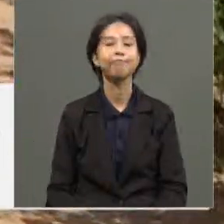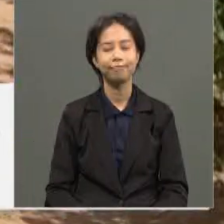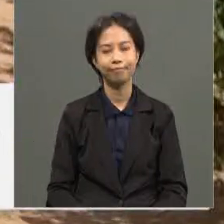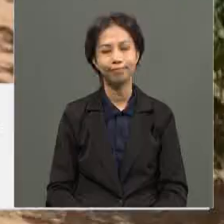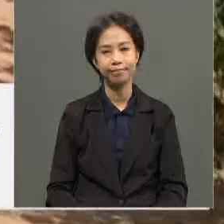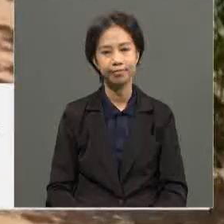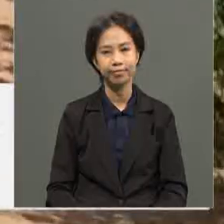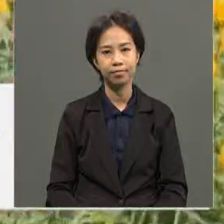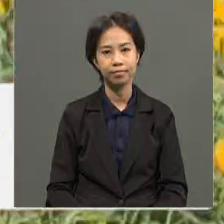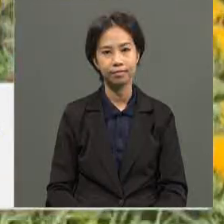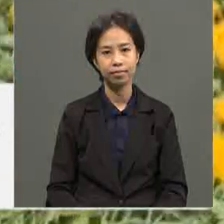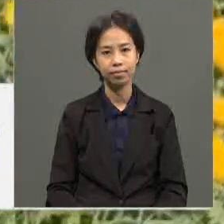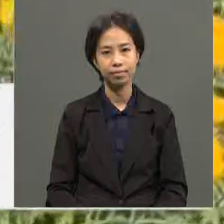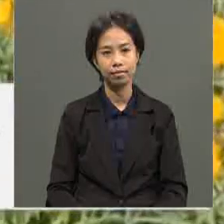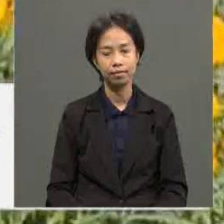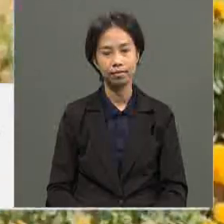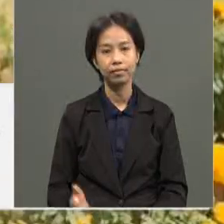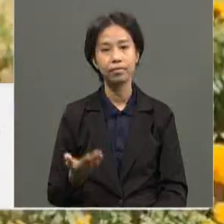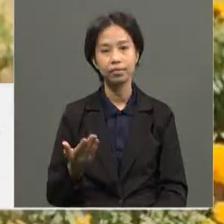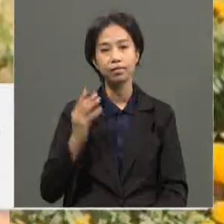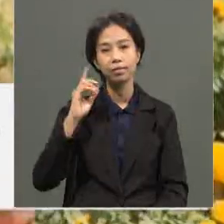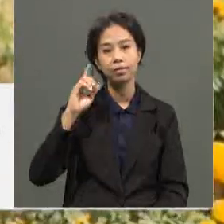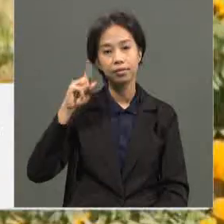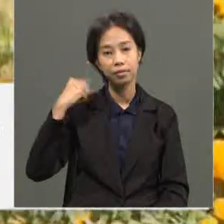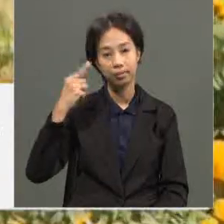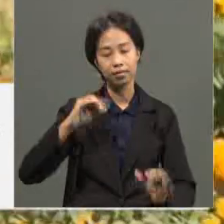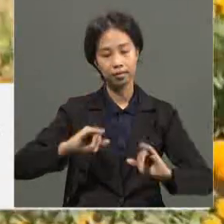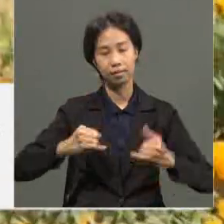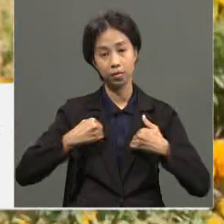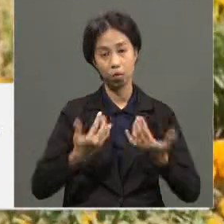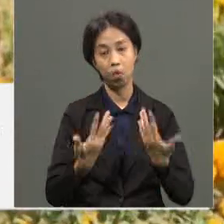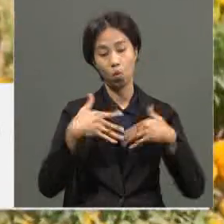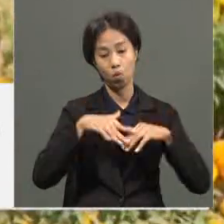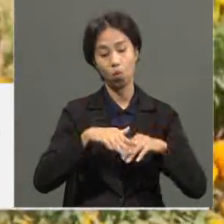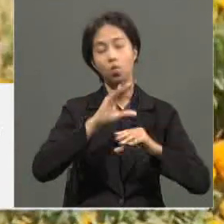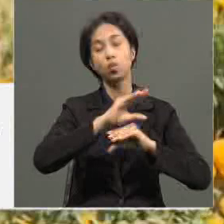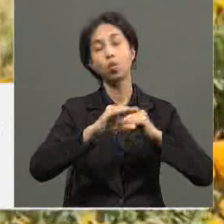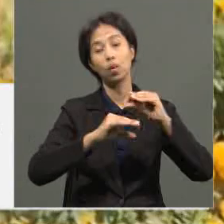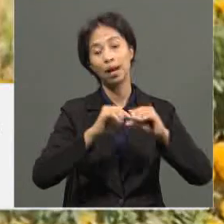ค่ะนางชลาลัยทับสิงห์เกษตรกรผู้เข้าร่วมโครงการ